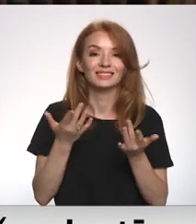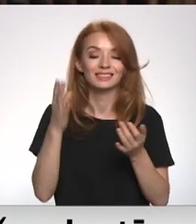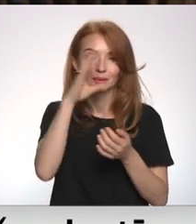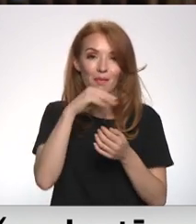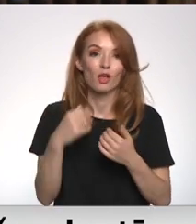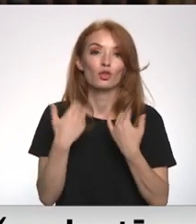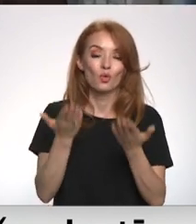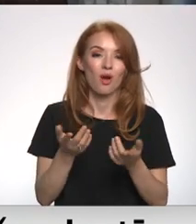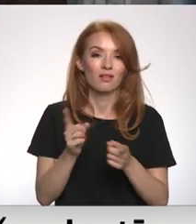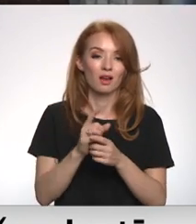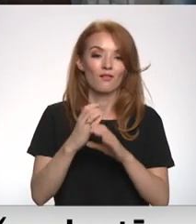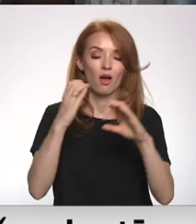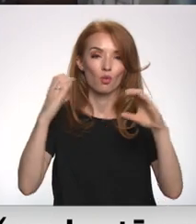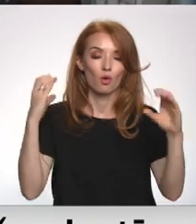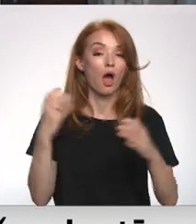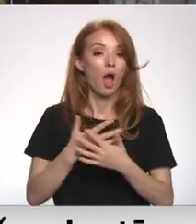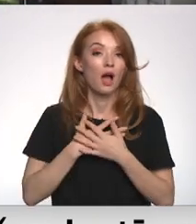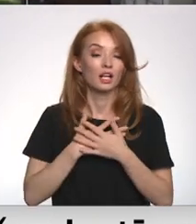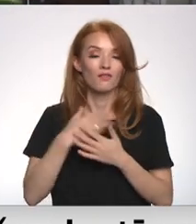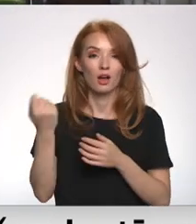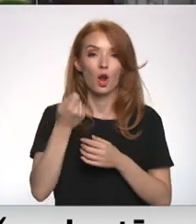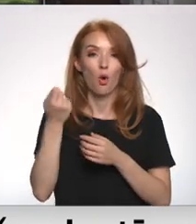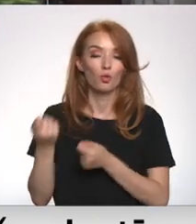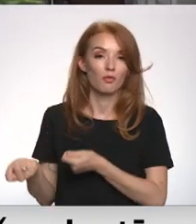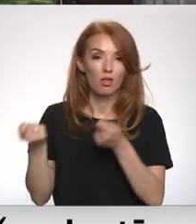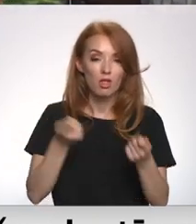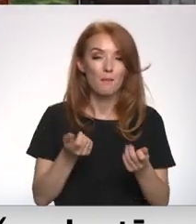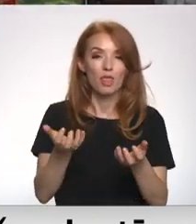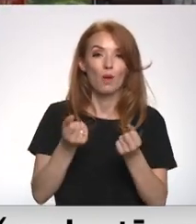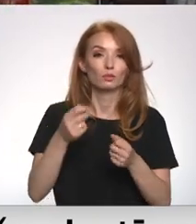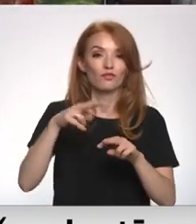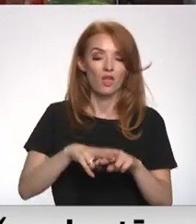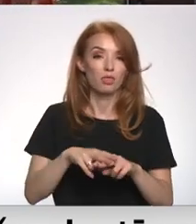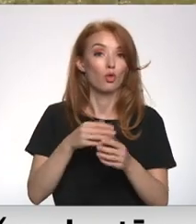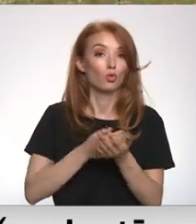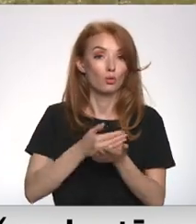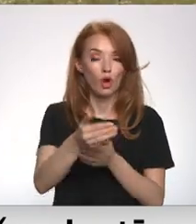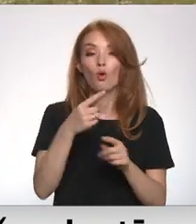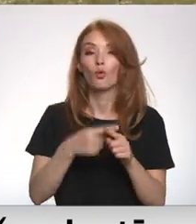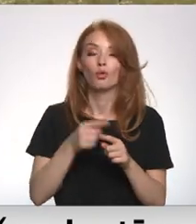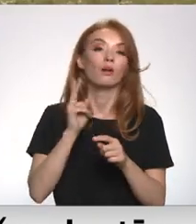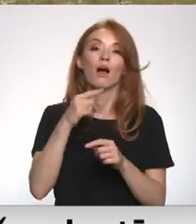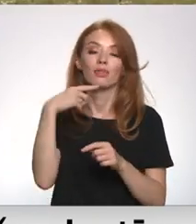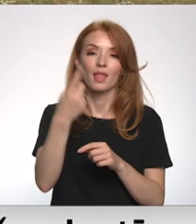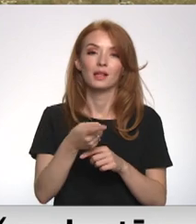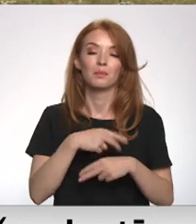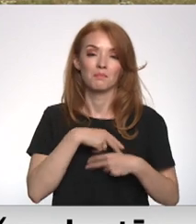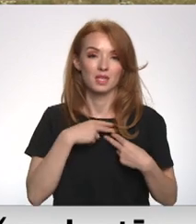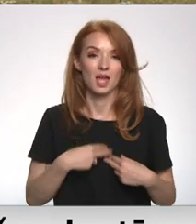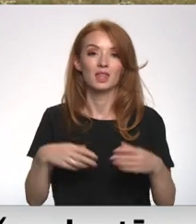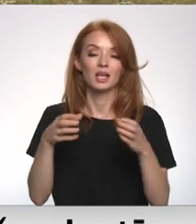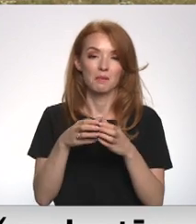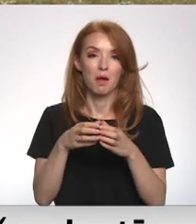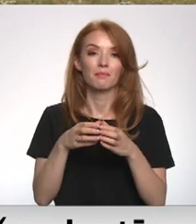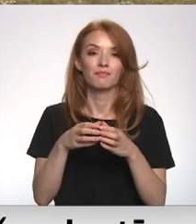arī nodrošina ar vagoniem. Aktīva graudu ievešana pieņemšanas punktos vēl turpināsies, un kā norāda biedrības zemnieku saima